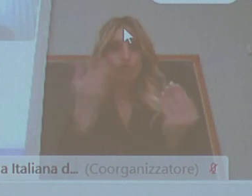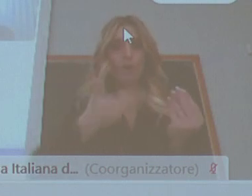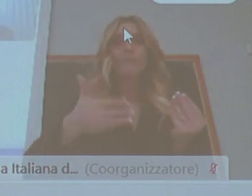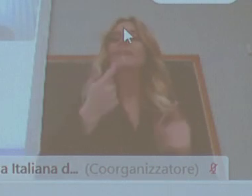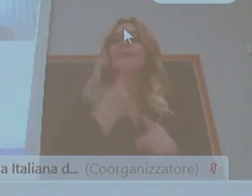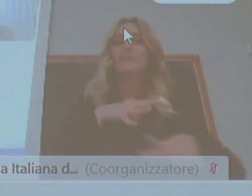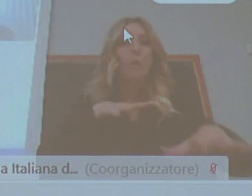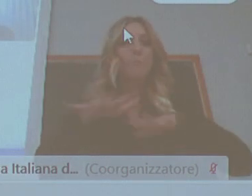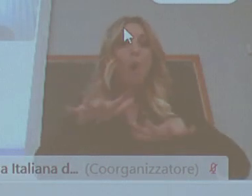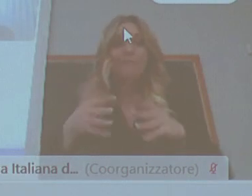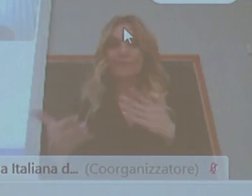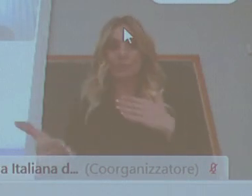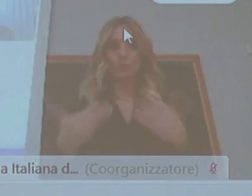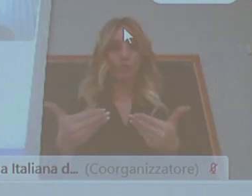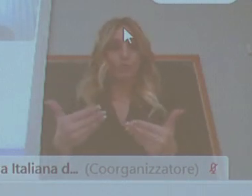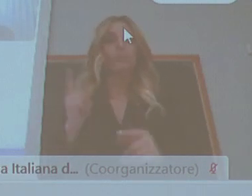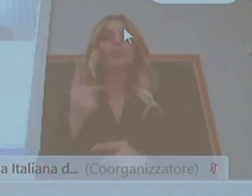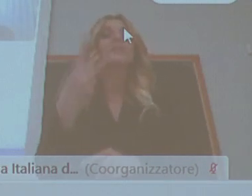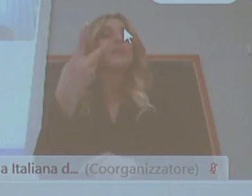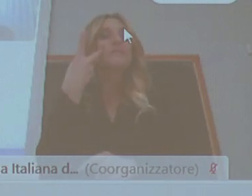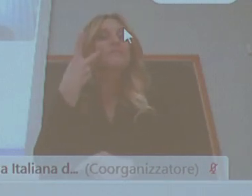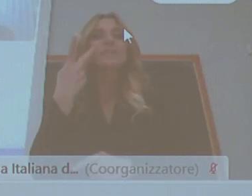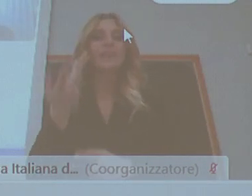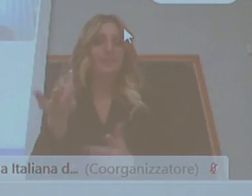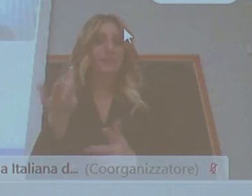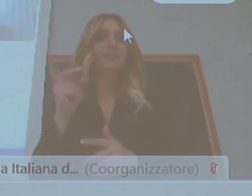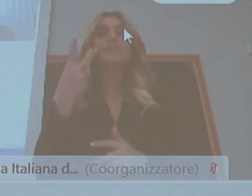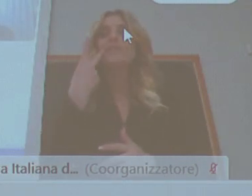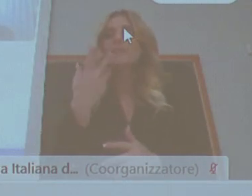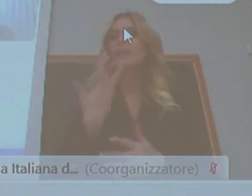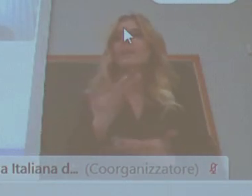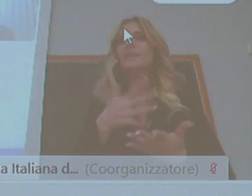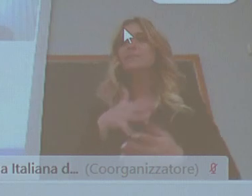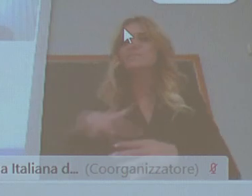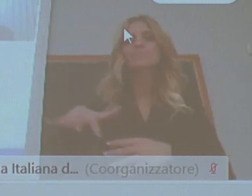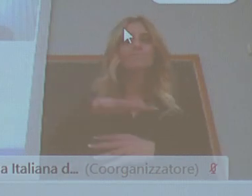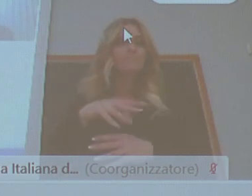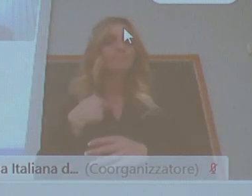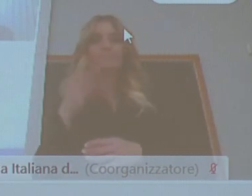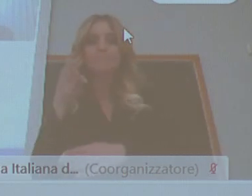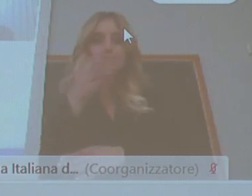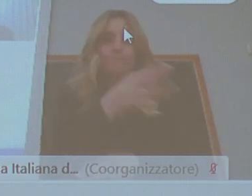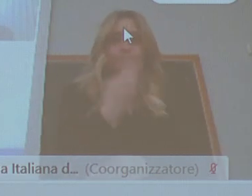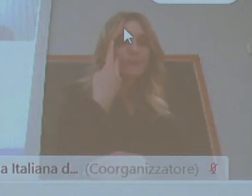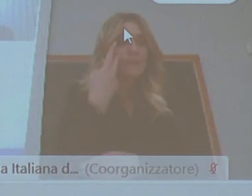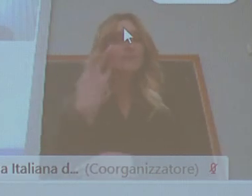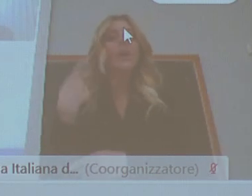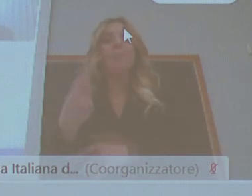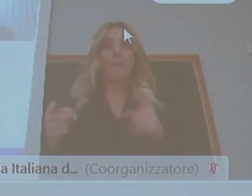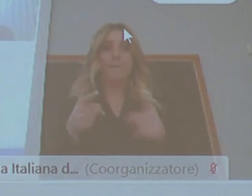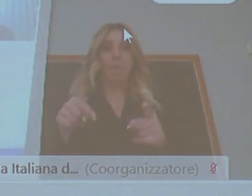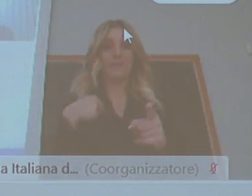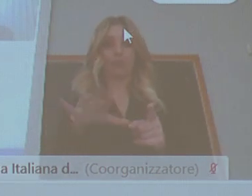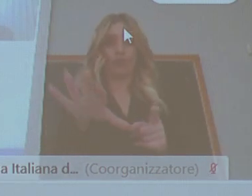da fare da subito, a vedere quello che appunto c'è intorno e poi al momento, diciamo, della scelta